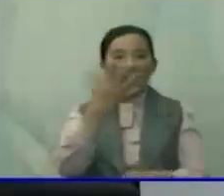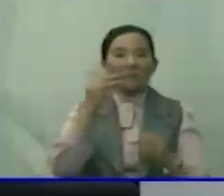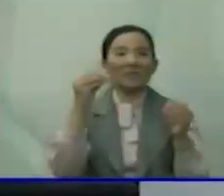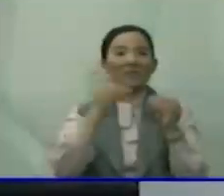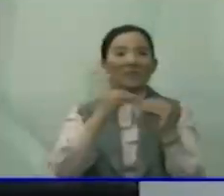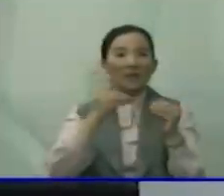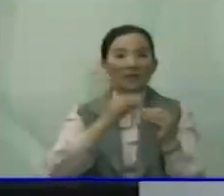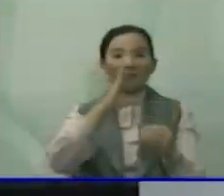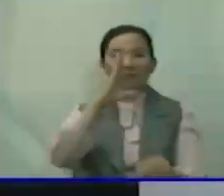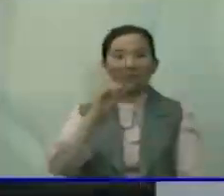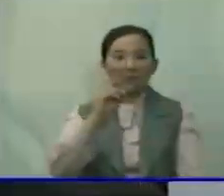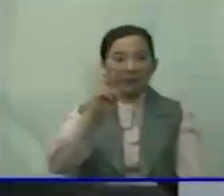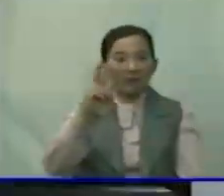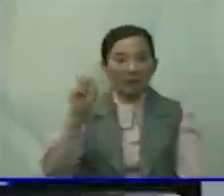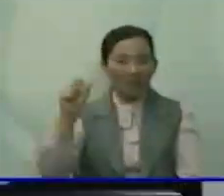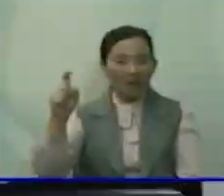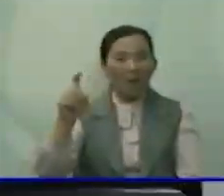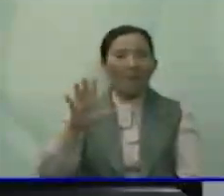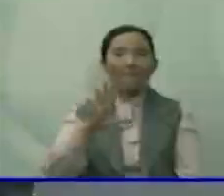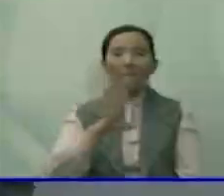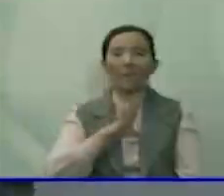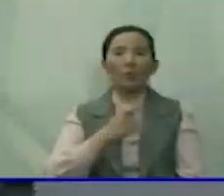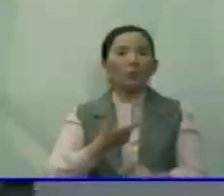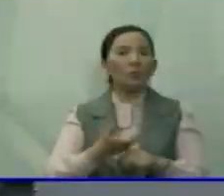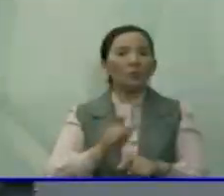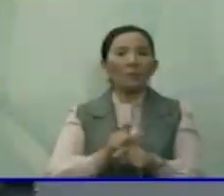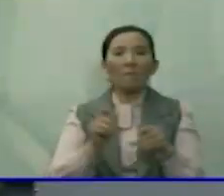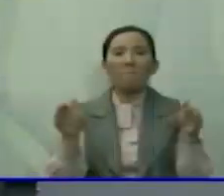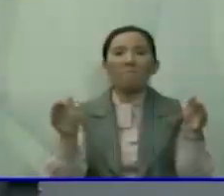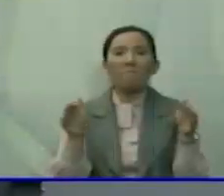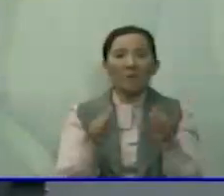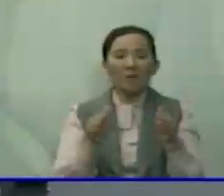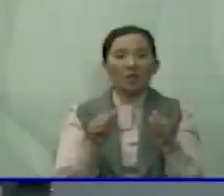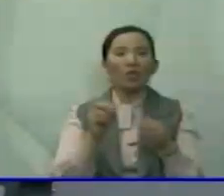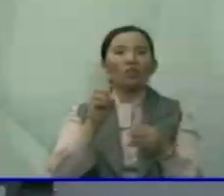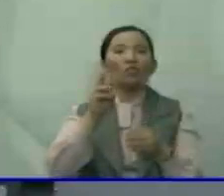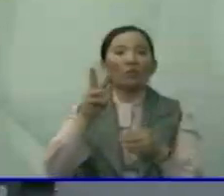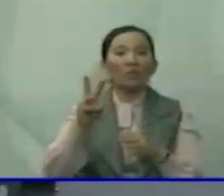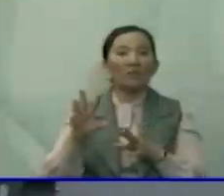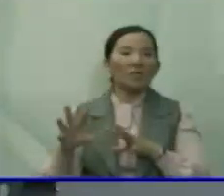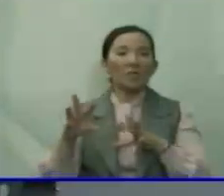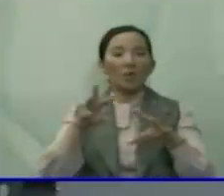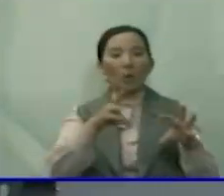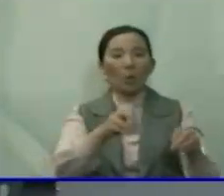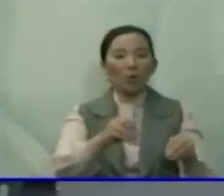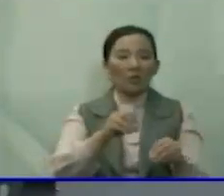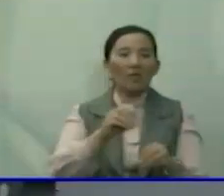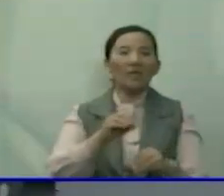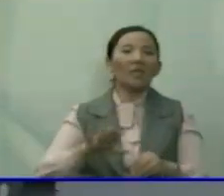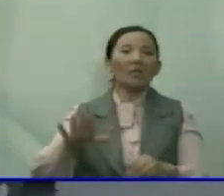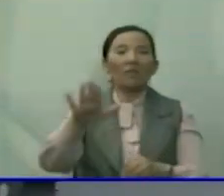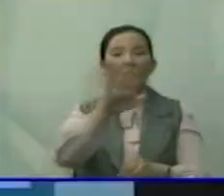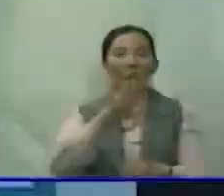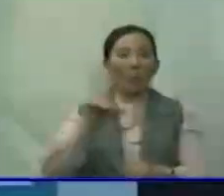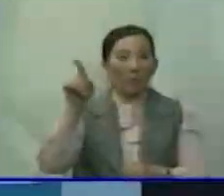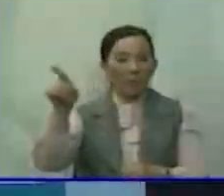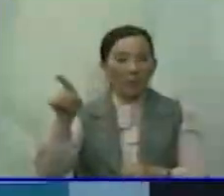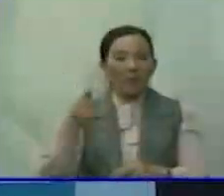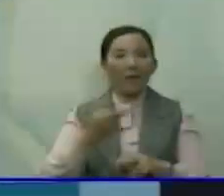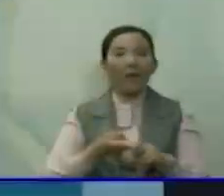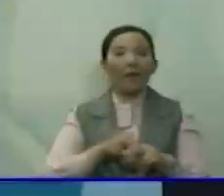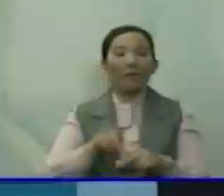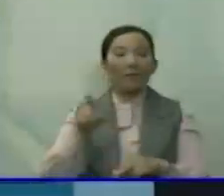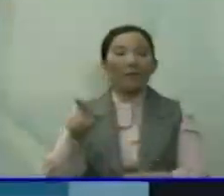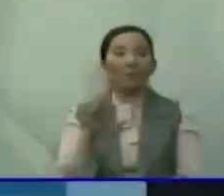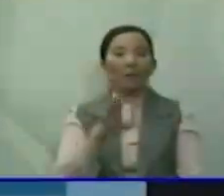веках было гораздо меньше чем заселенная территория европы это была